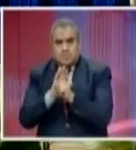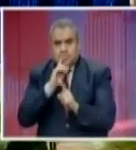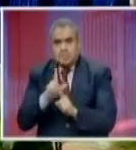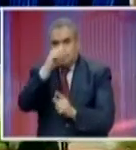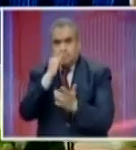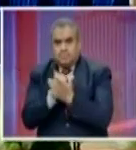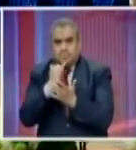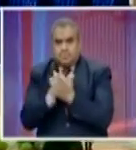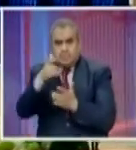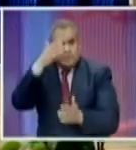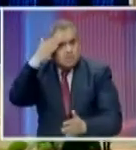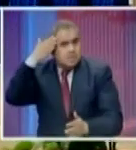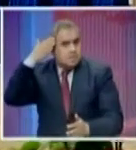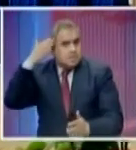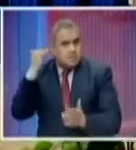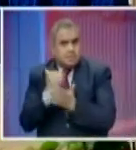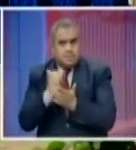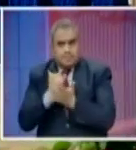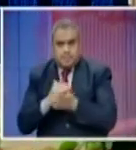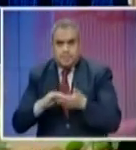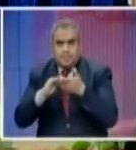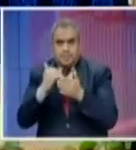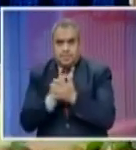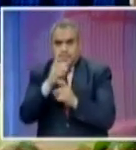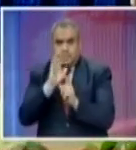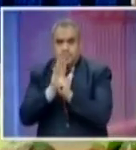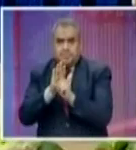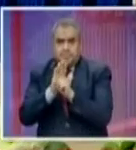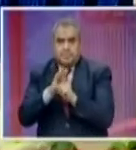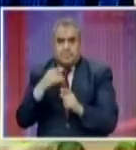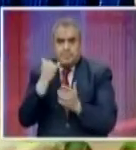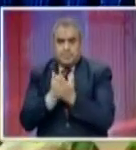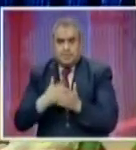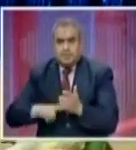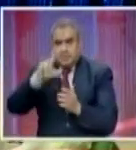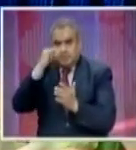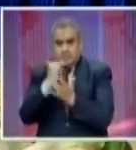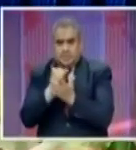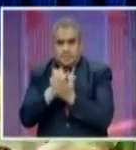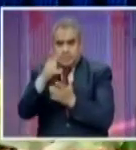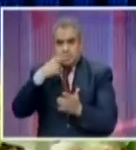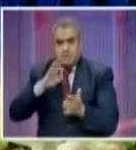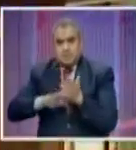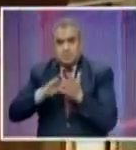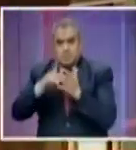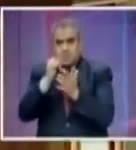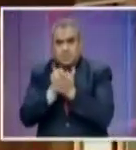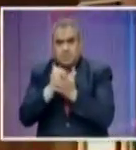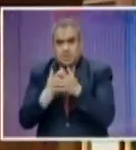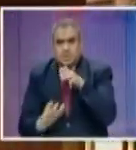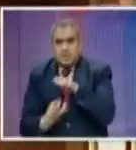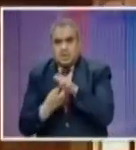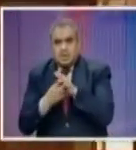عنه بحكم فطرتها وعاطفتها تجاهه. رغم المسؤولية الكبيرة اللي تحملتها وهي صغيرة، دخلت